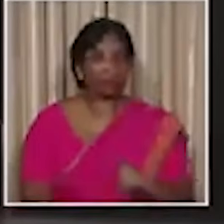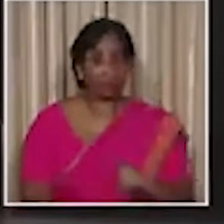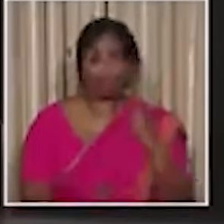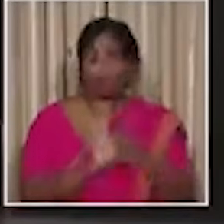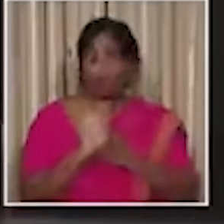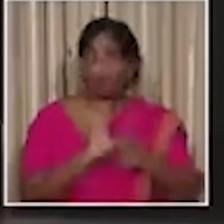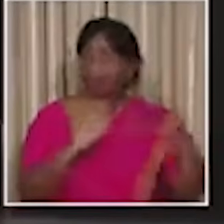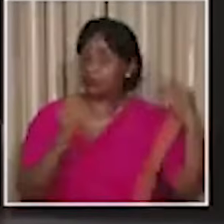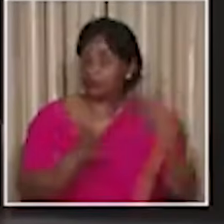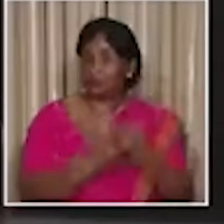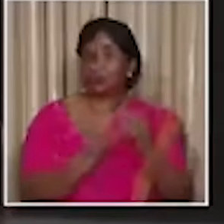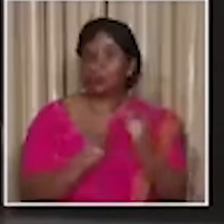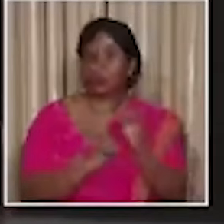ගානටම 40000යි පොස්ෆේට් මේවා නෑ